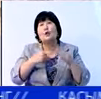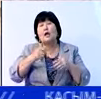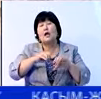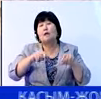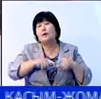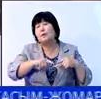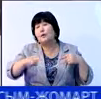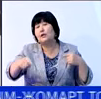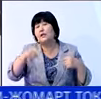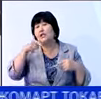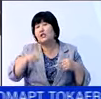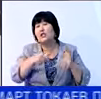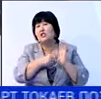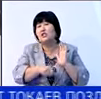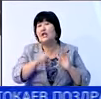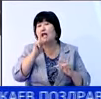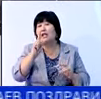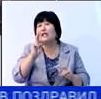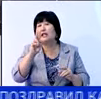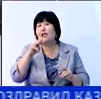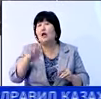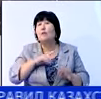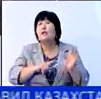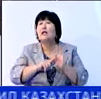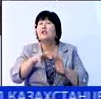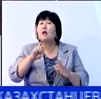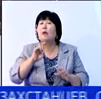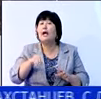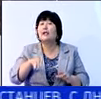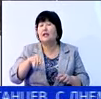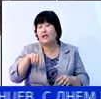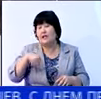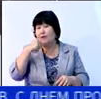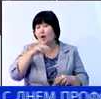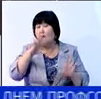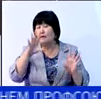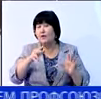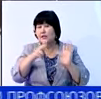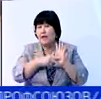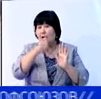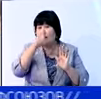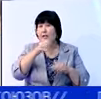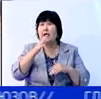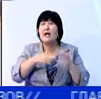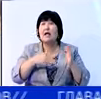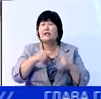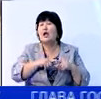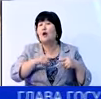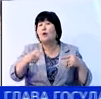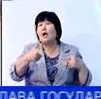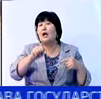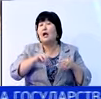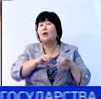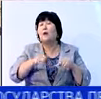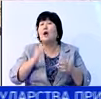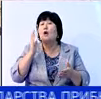общей протяженностью 1061 километр было начато в марте этого года. Всего за 8 месяцев строители протянули газопровод